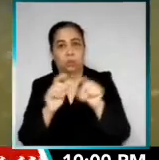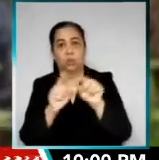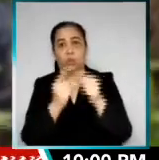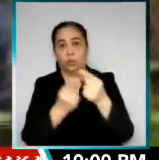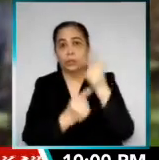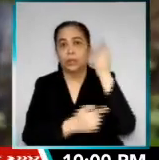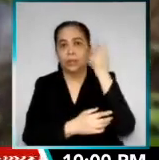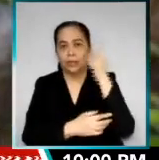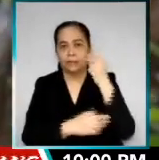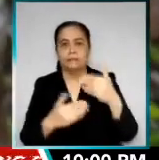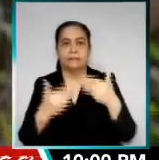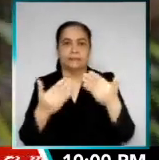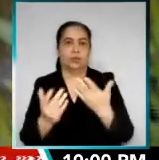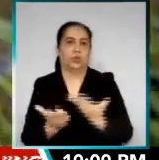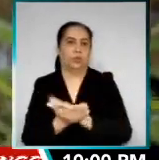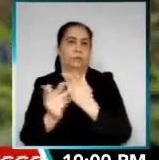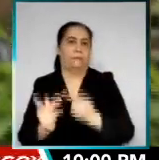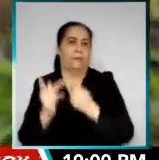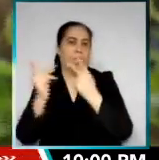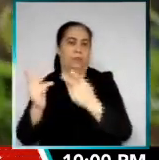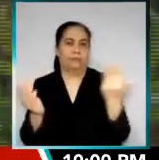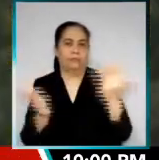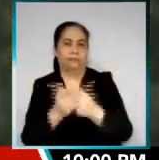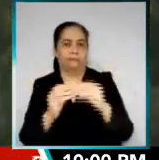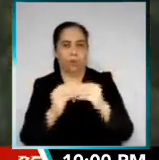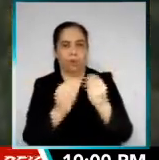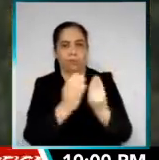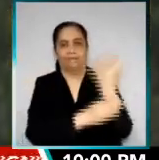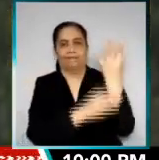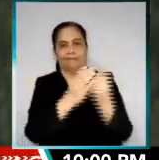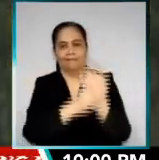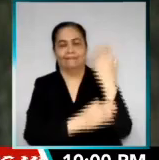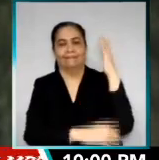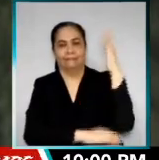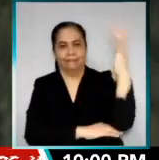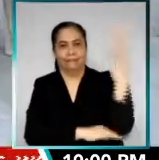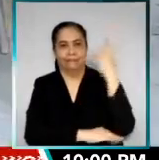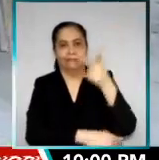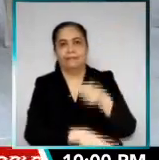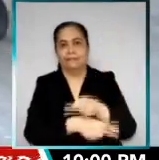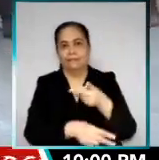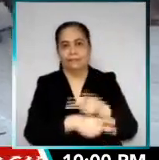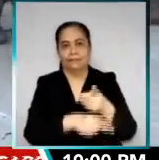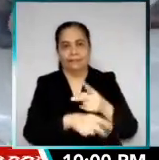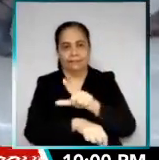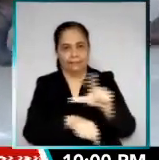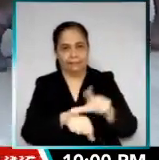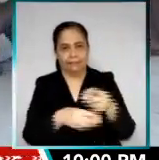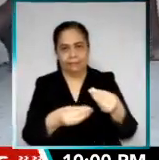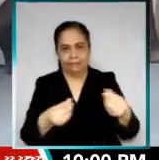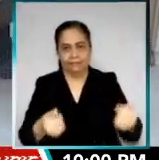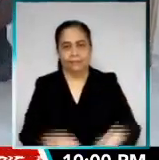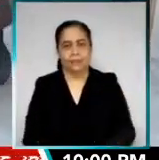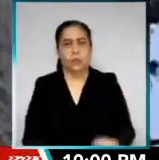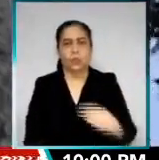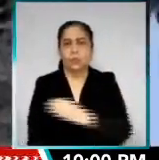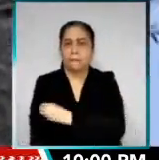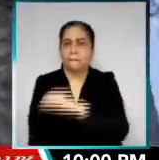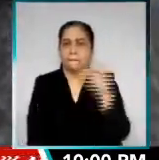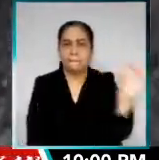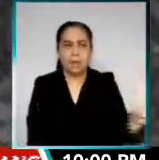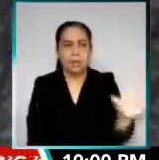ng mga programang layong muling palaguin ang kagubatan at pangalagaan ang lupa. We empower yung mga local